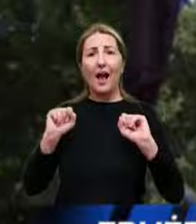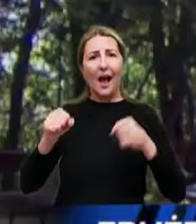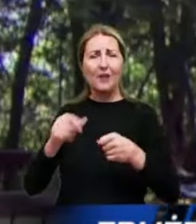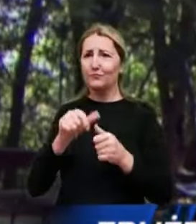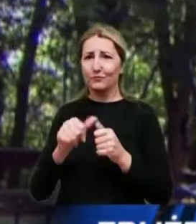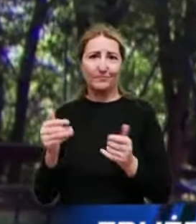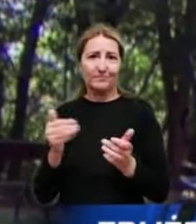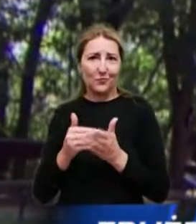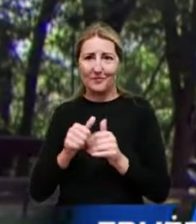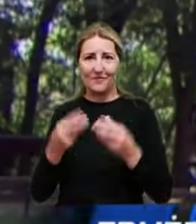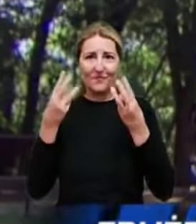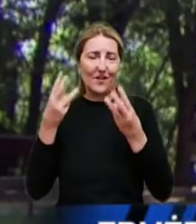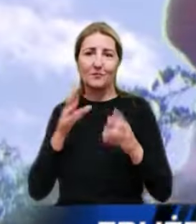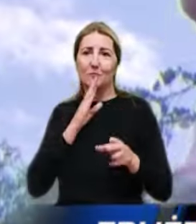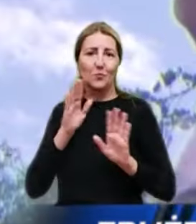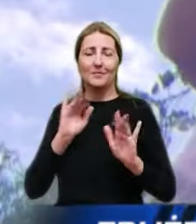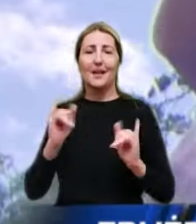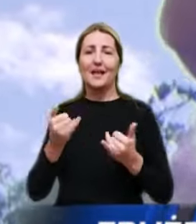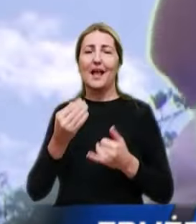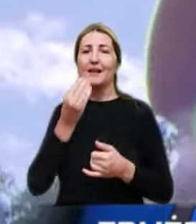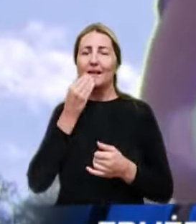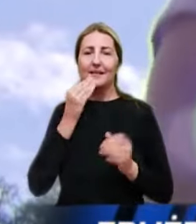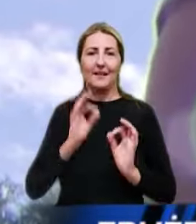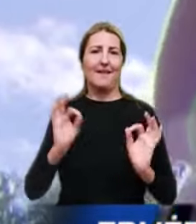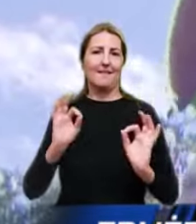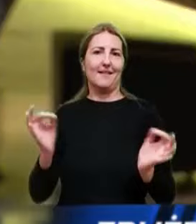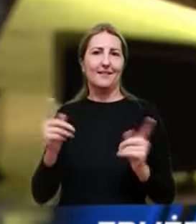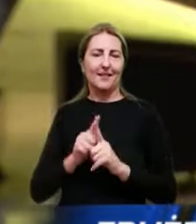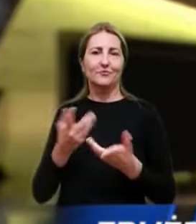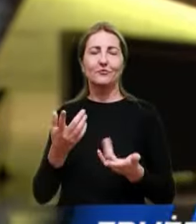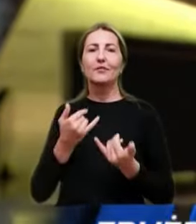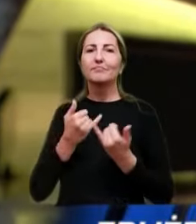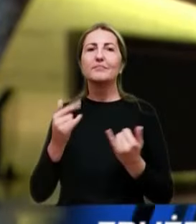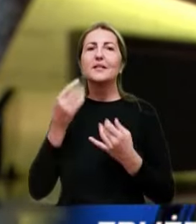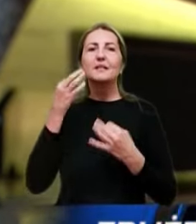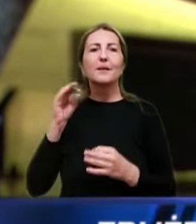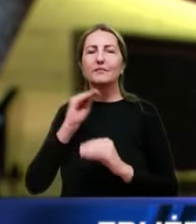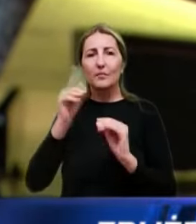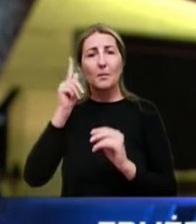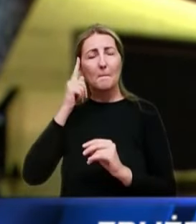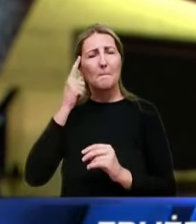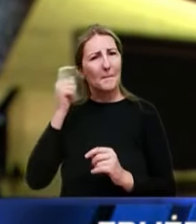jak stosowanie odpowiedniej diety. Specjaliści zalecają. Pamiętaj o nawodnieniu,